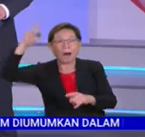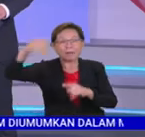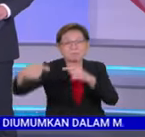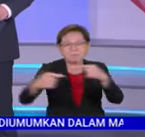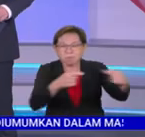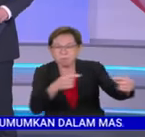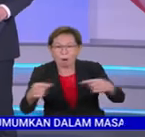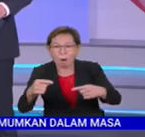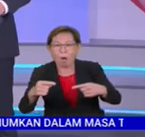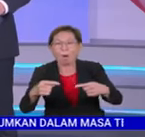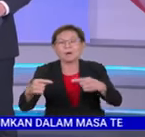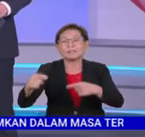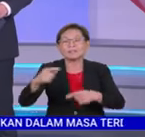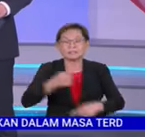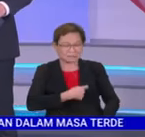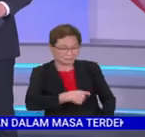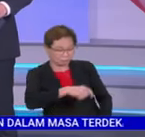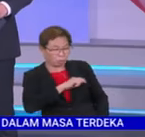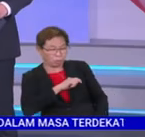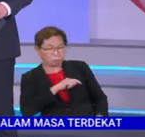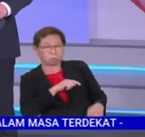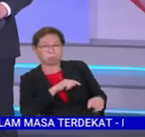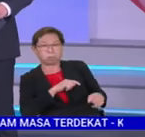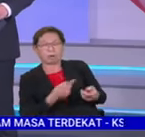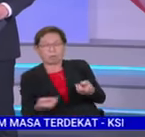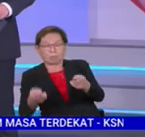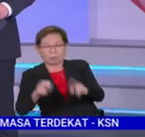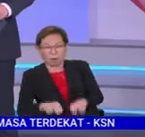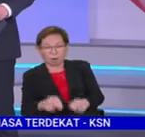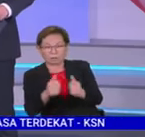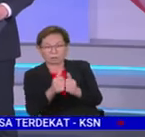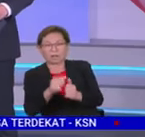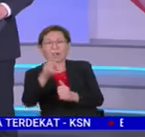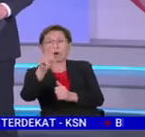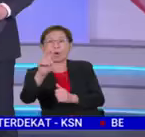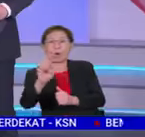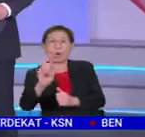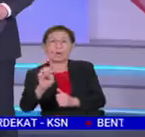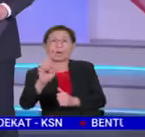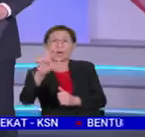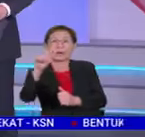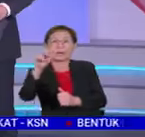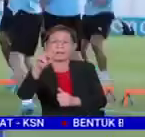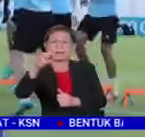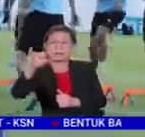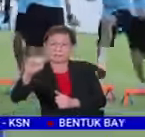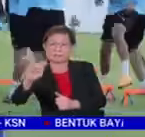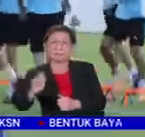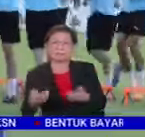beraksi di Liga Spanyol setelah menandatangani kontrak 2 tahun bersama Valencia.